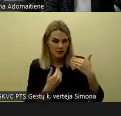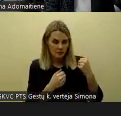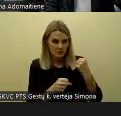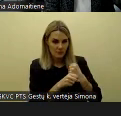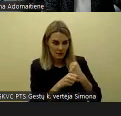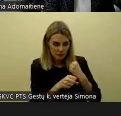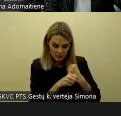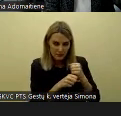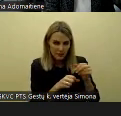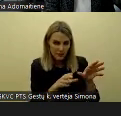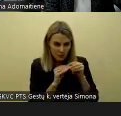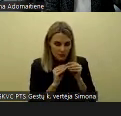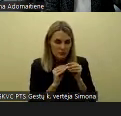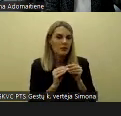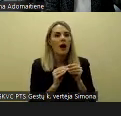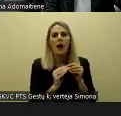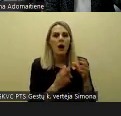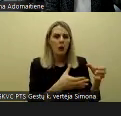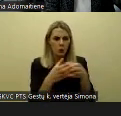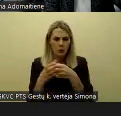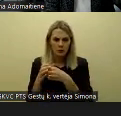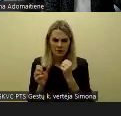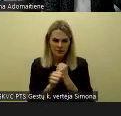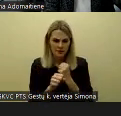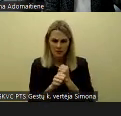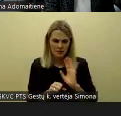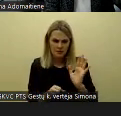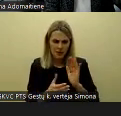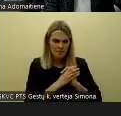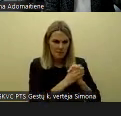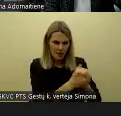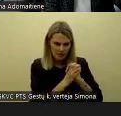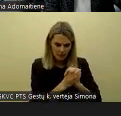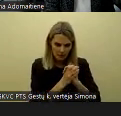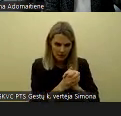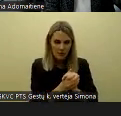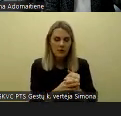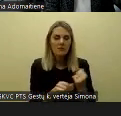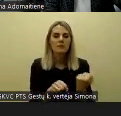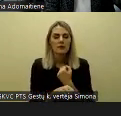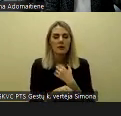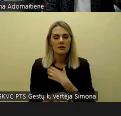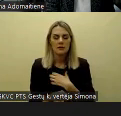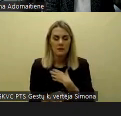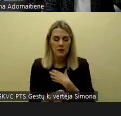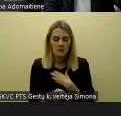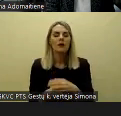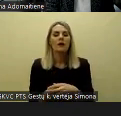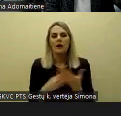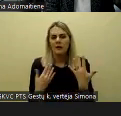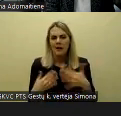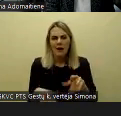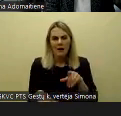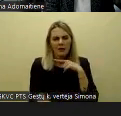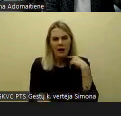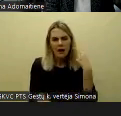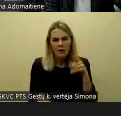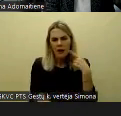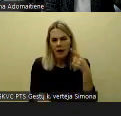su darbą grupėse. Ir anksčiau mes apie tai pakankamai daug kalbėjome ir sakėme, kad darbas